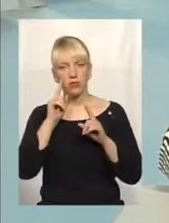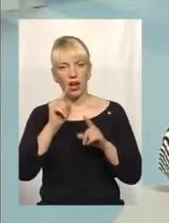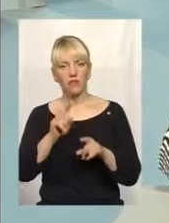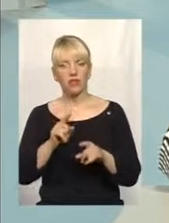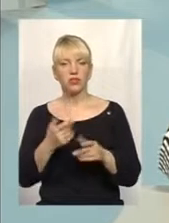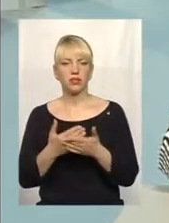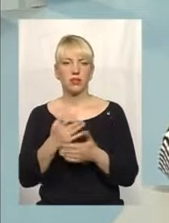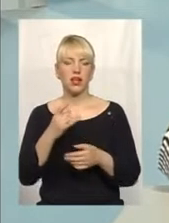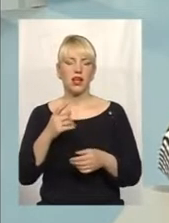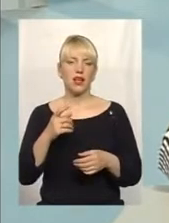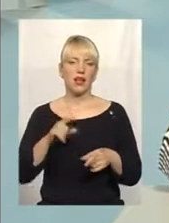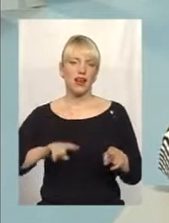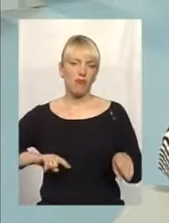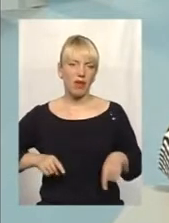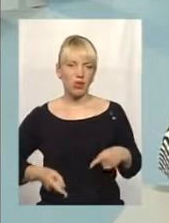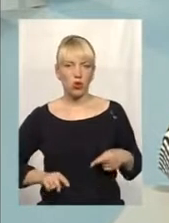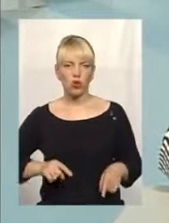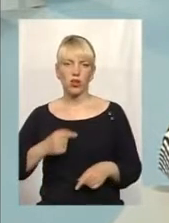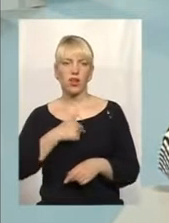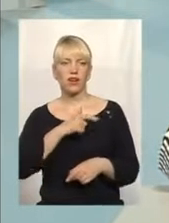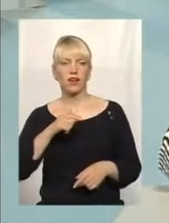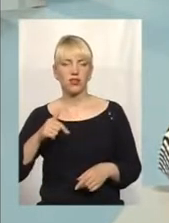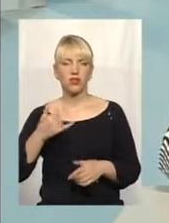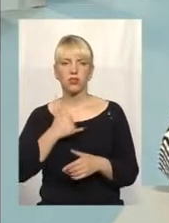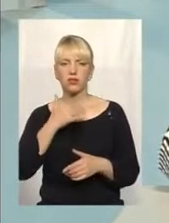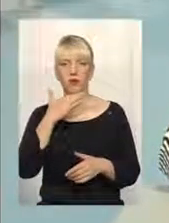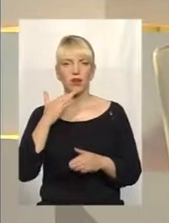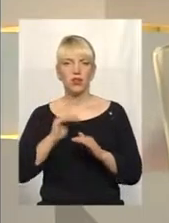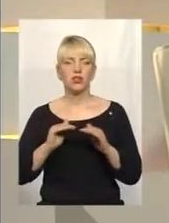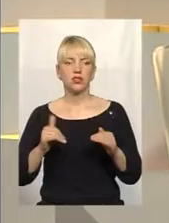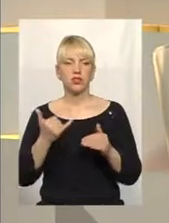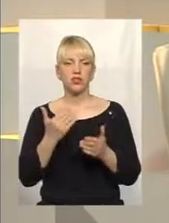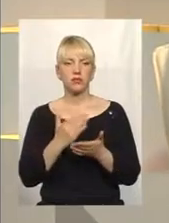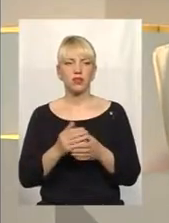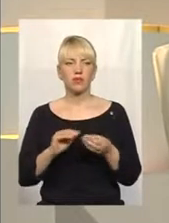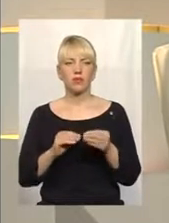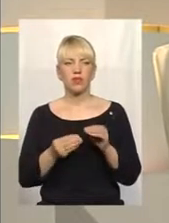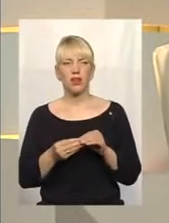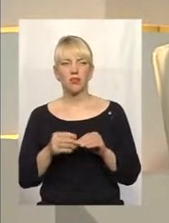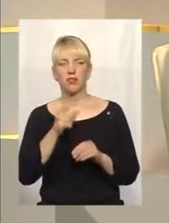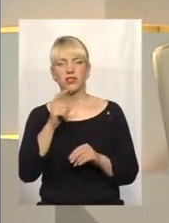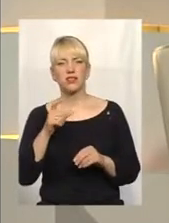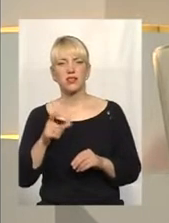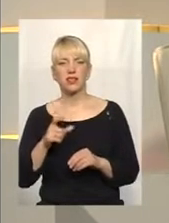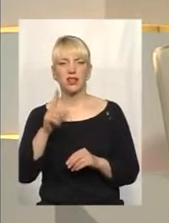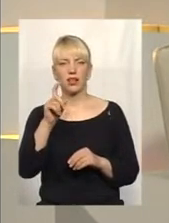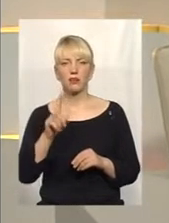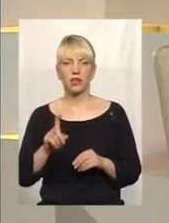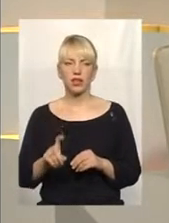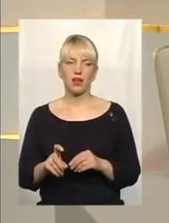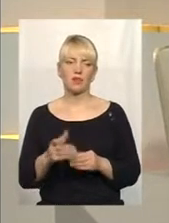Там ревматологія, кардіологія. У нас дуже багато діток зараз мають проблеми там з